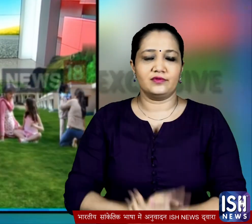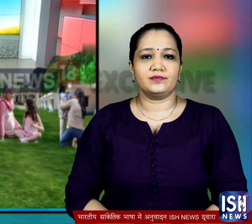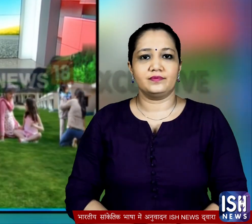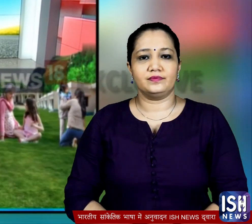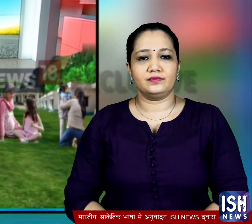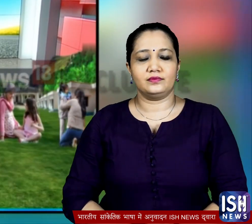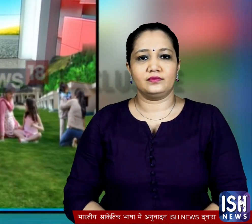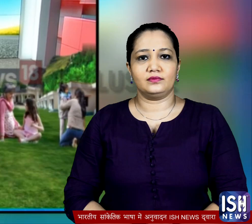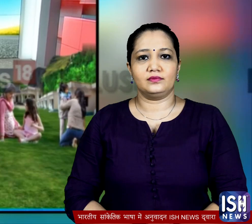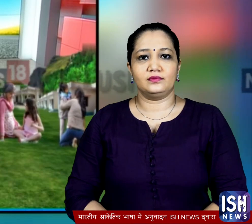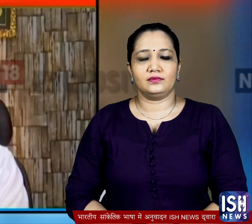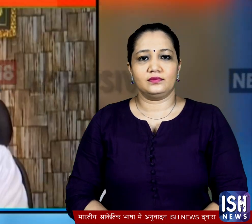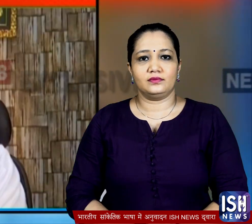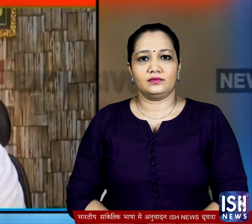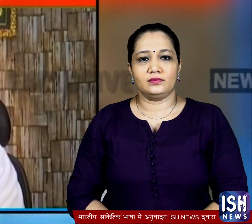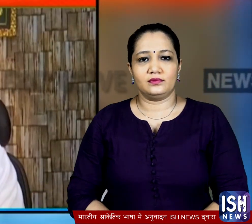लक्षण देखे गए।